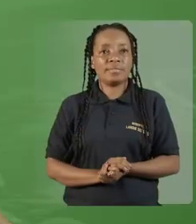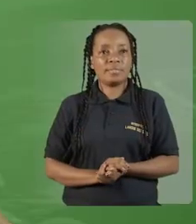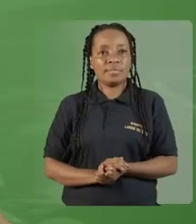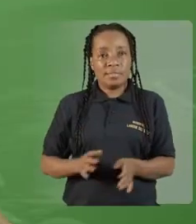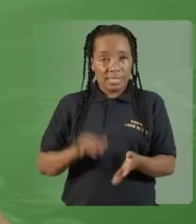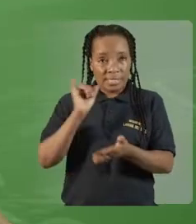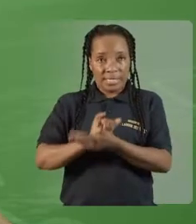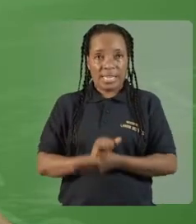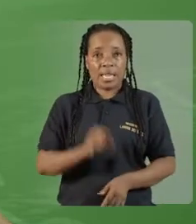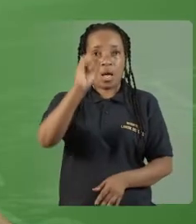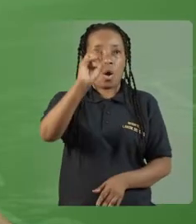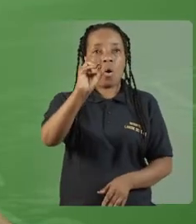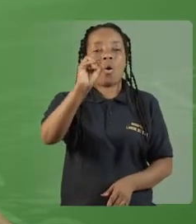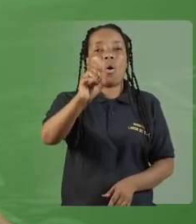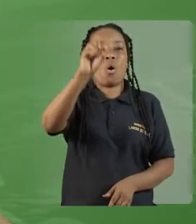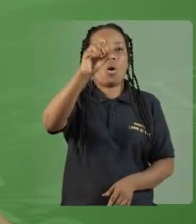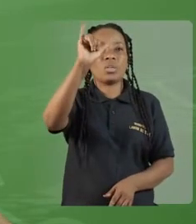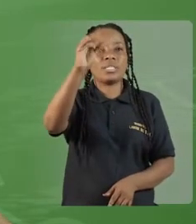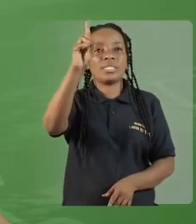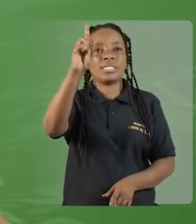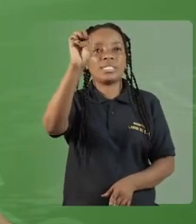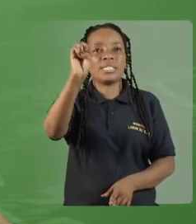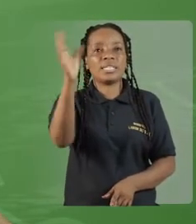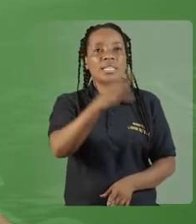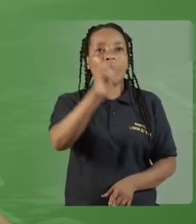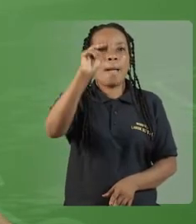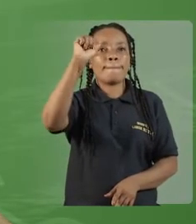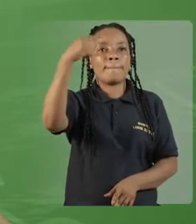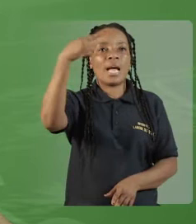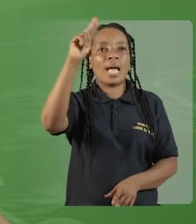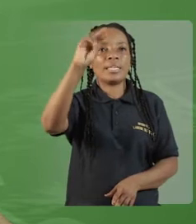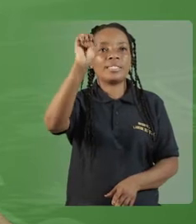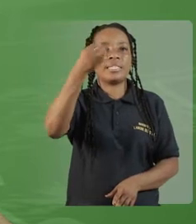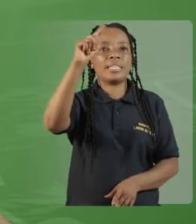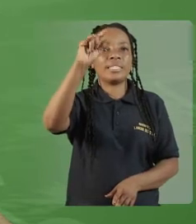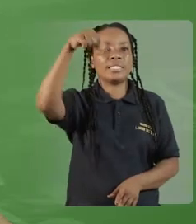C'est l'oxyde magnétique de fer, d'où la formule